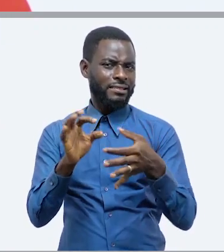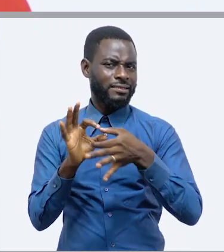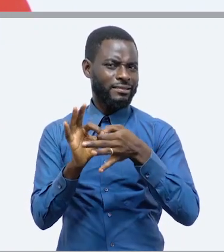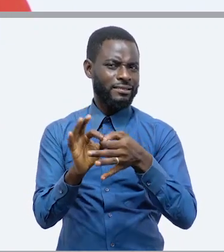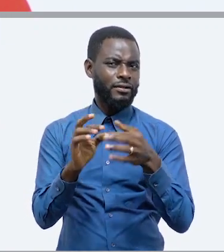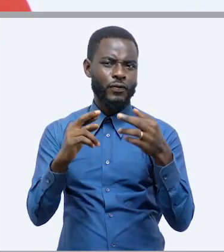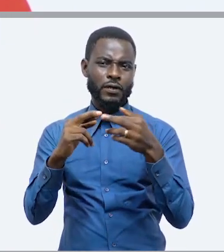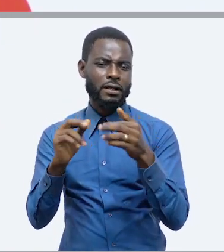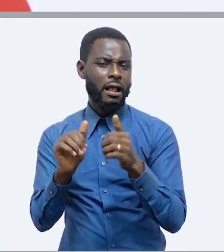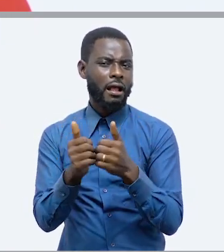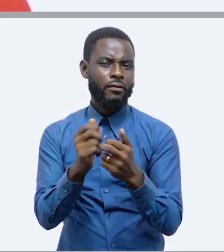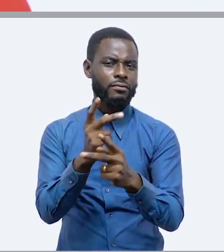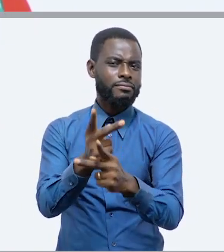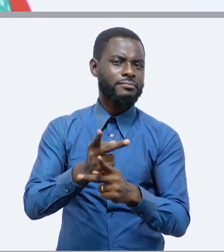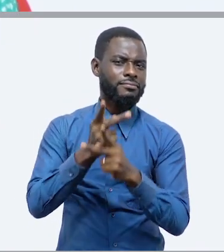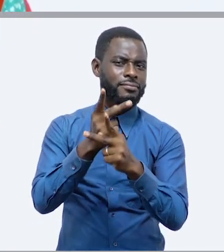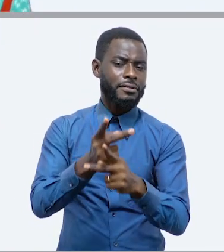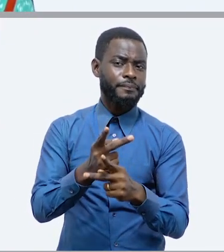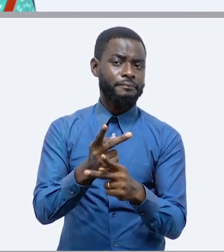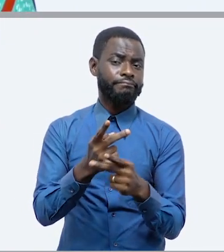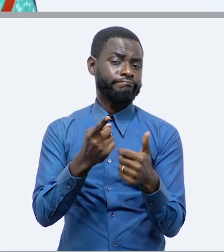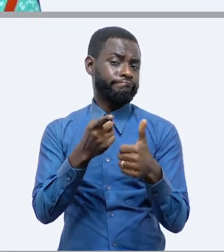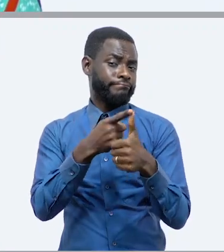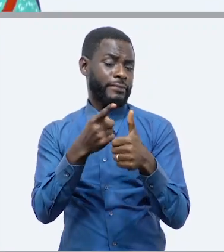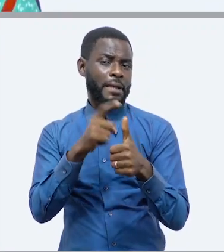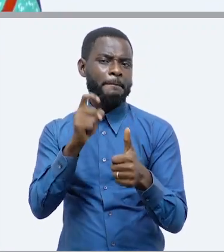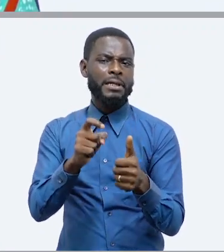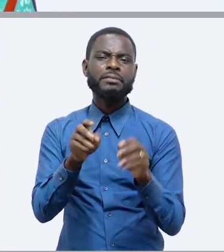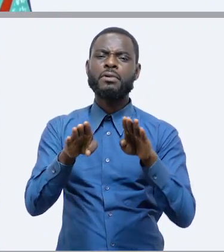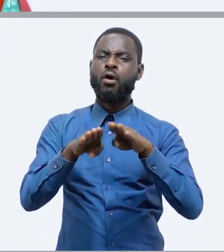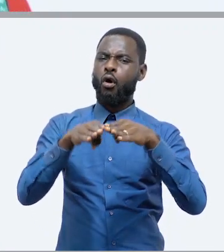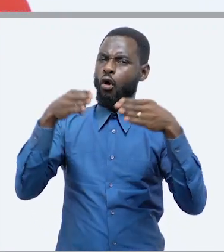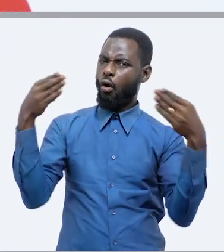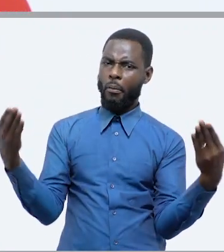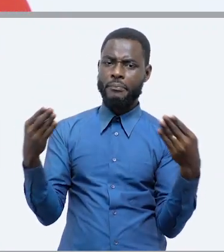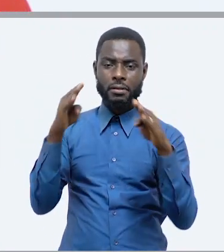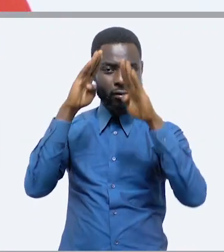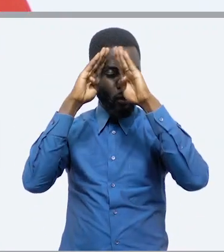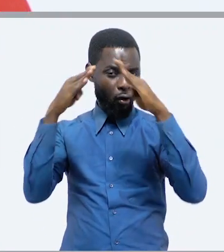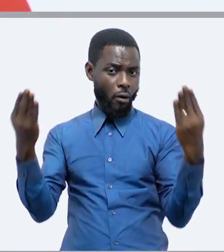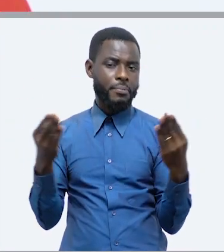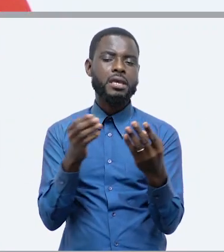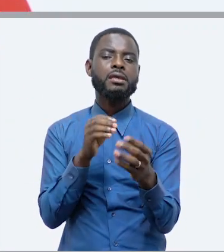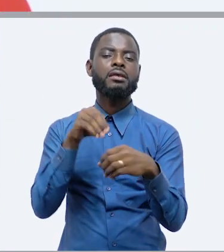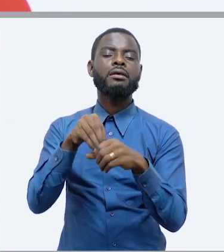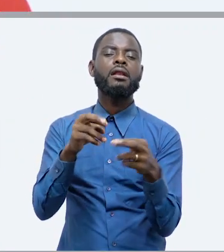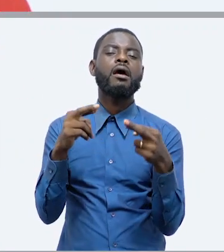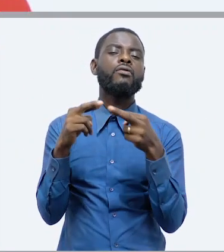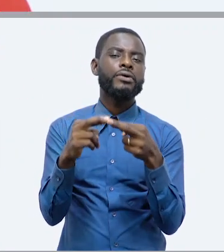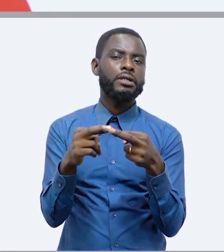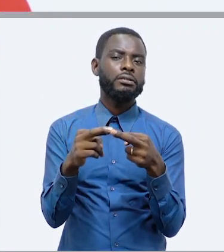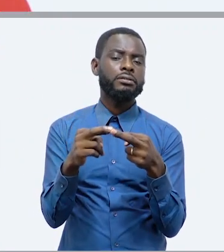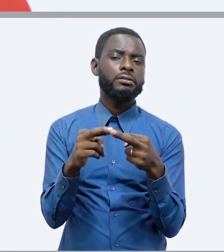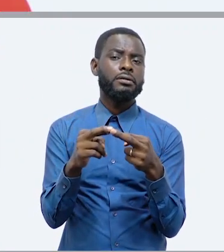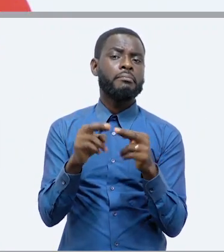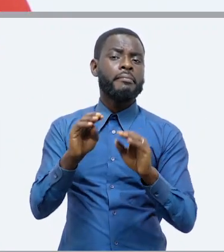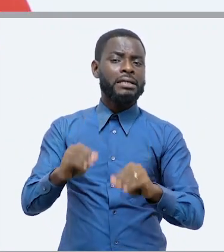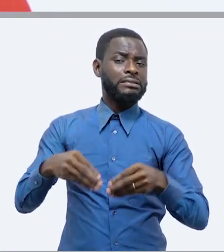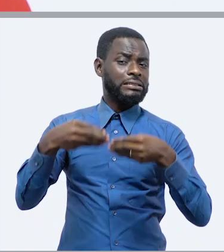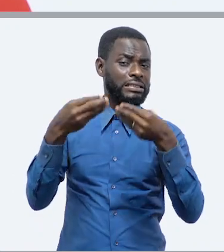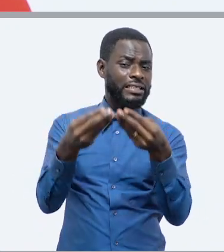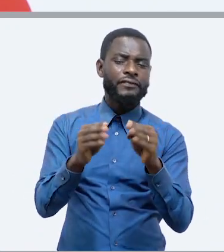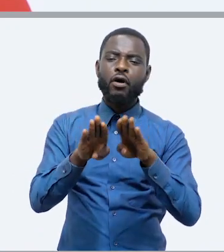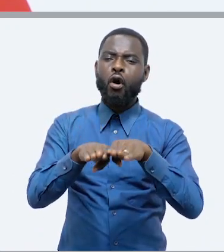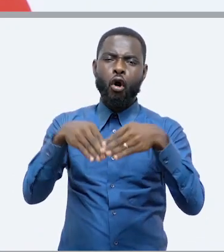Injie na anon, ake imbe susu moko yehi. Kembe susu moko yehi puwe, makake, jie susu mofoni, hama jwenhi,